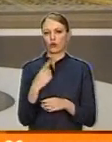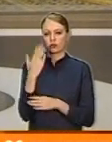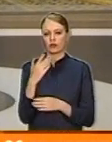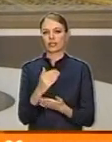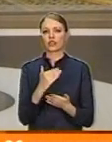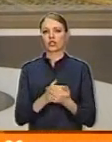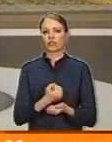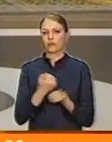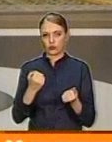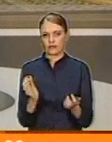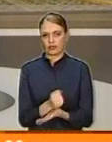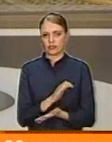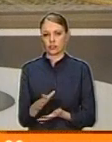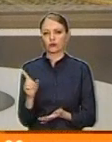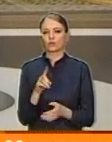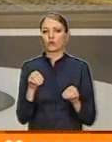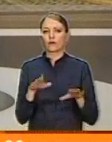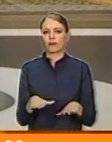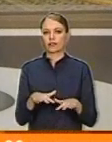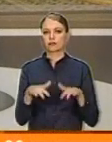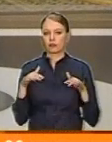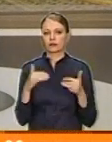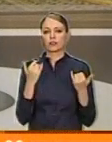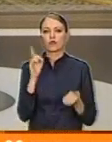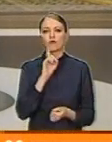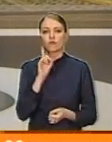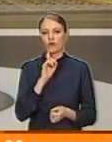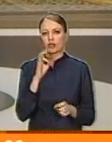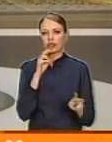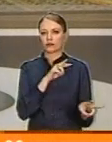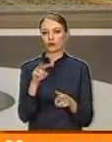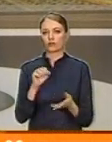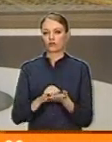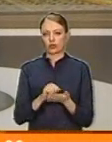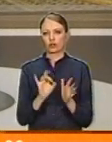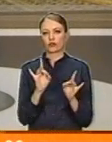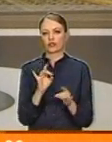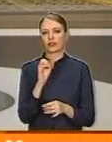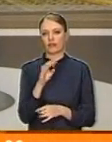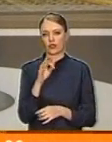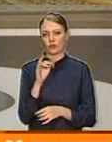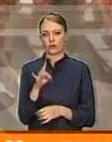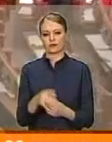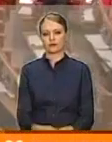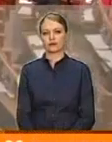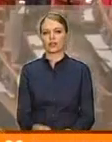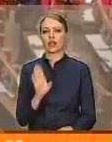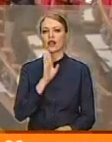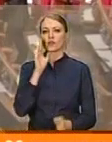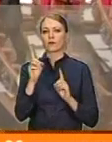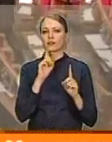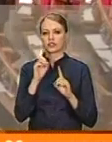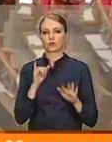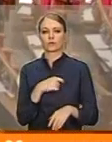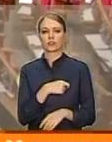зрештою вибухівки не знайшли. Що ухвалили парламентарі, поки за ними не спостерігали журналісти, розкаже Євгенія Токар. Ранкове засідання